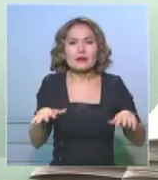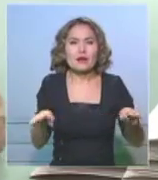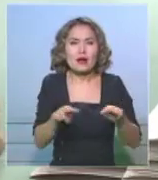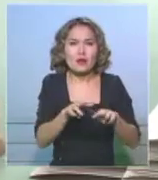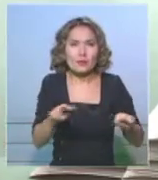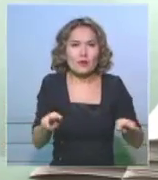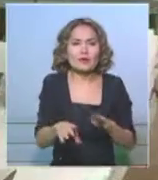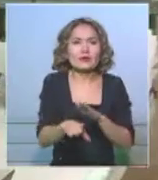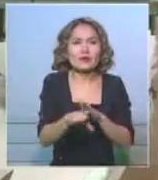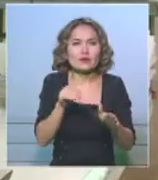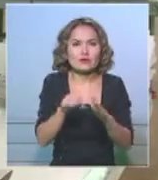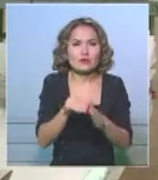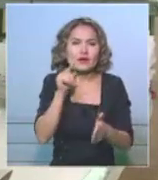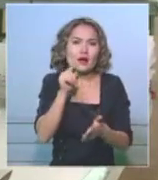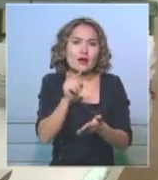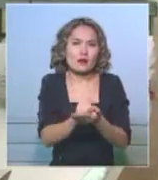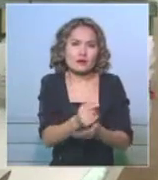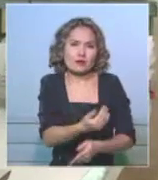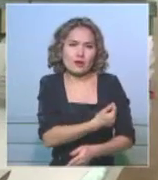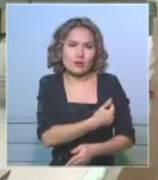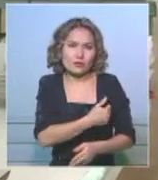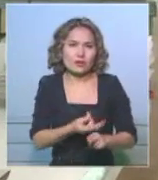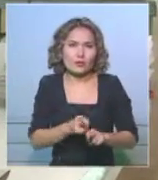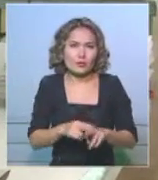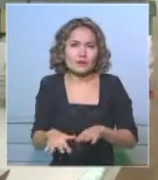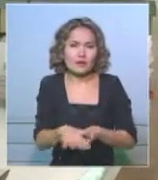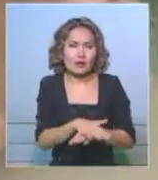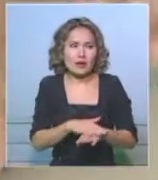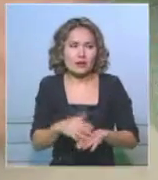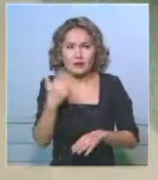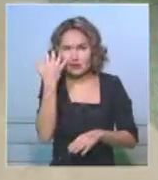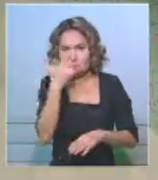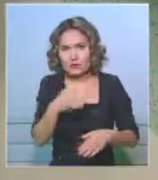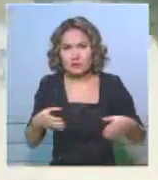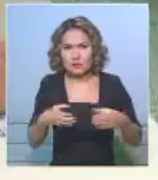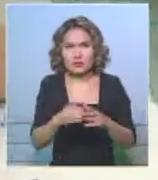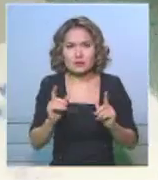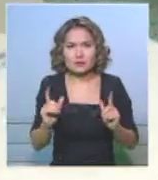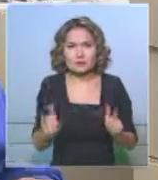ауызбіршілігі мығым болса алынбайтын қамал жоқ екендігін айтады.